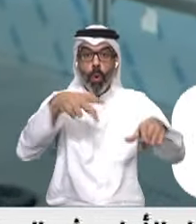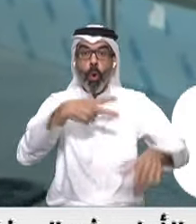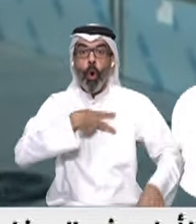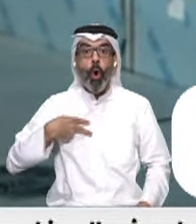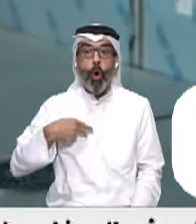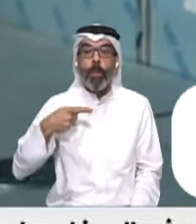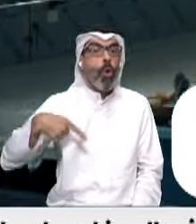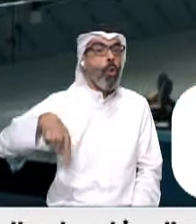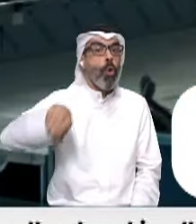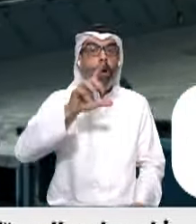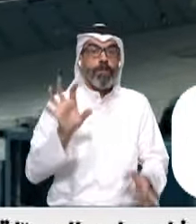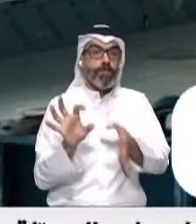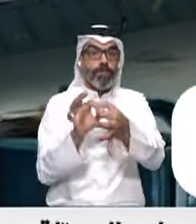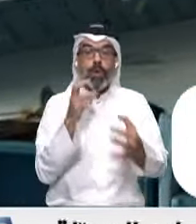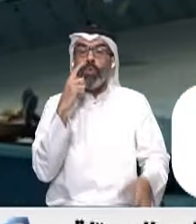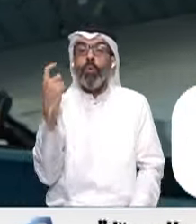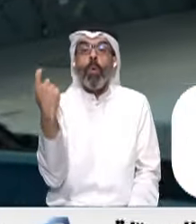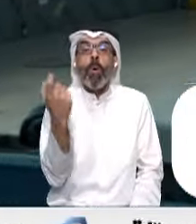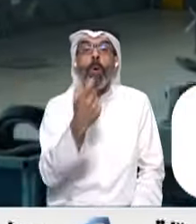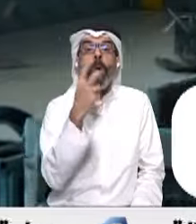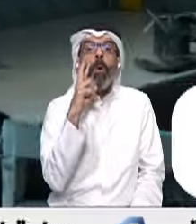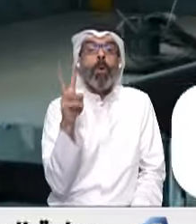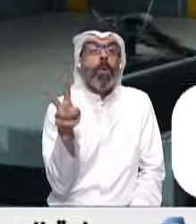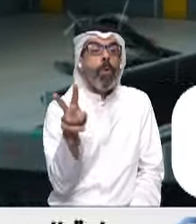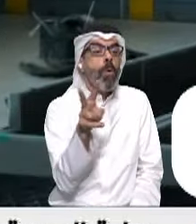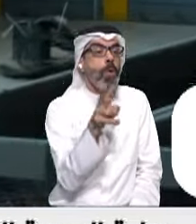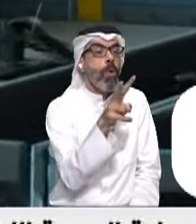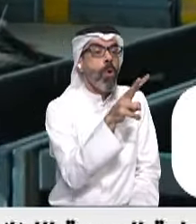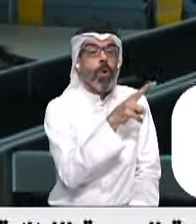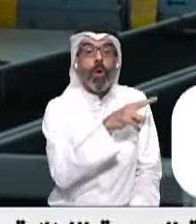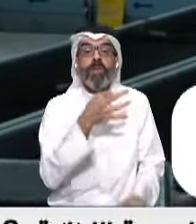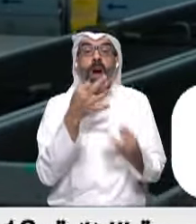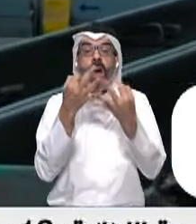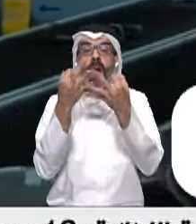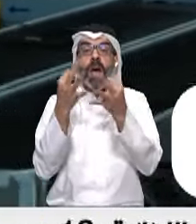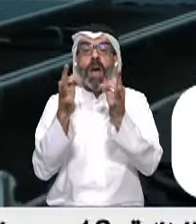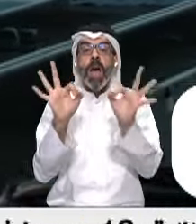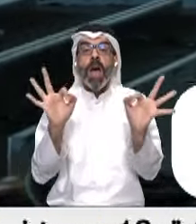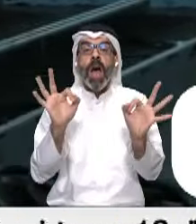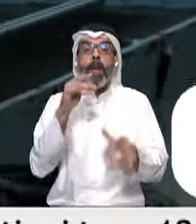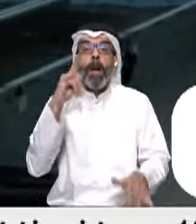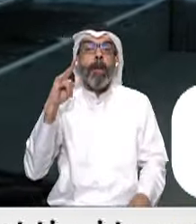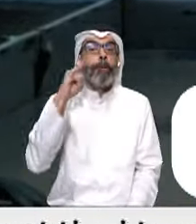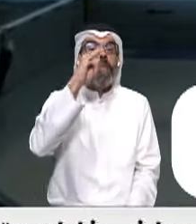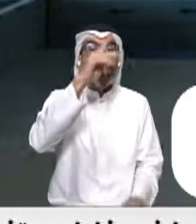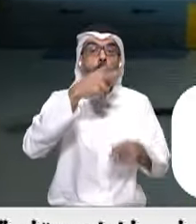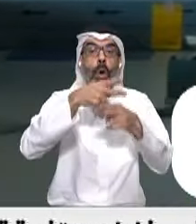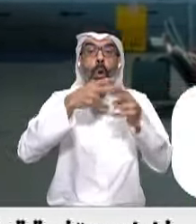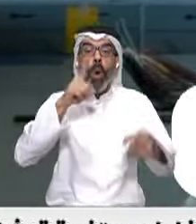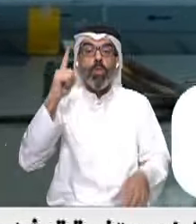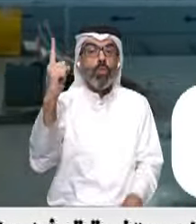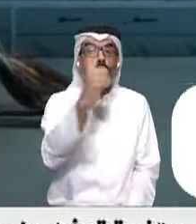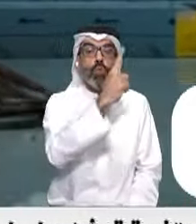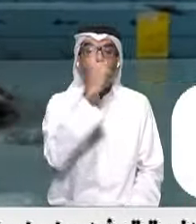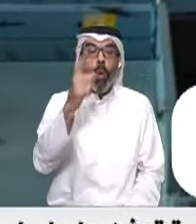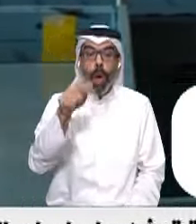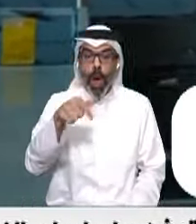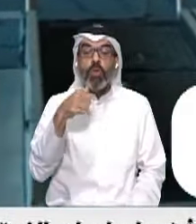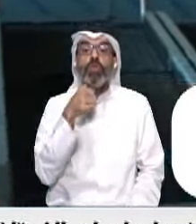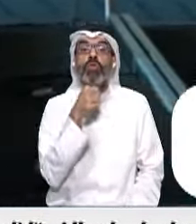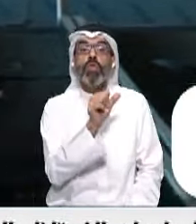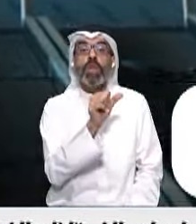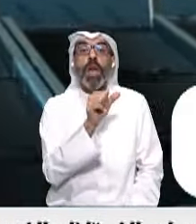وذلك خلال جوله تفقديه قام بها سمو حفظه الله لمشروع مطار الكويت الدولي مبنى الركاب الجديد تي